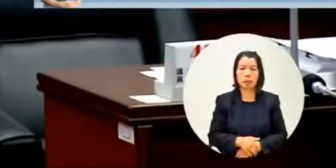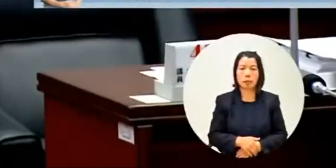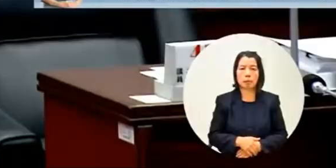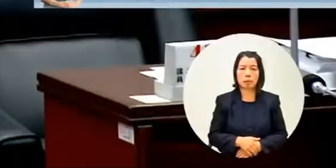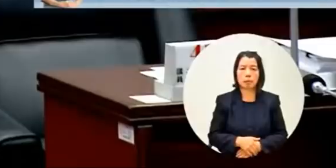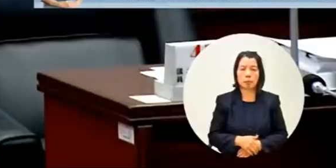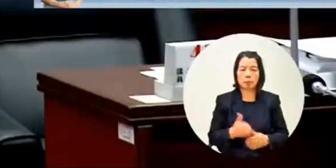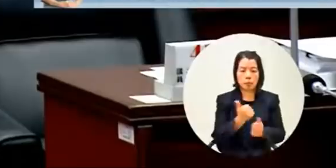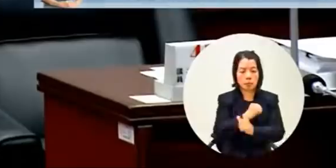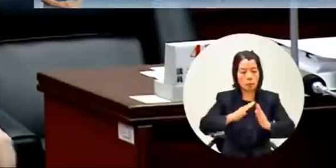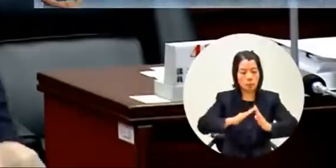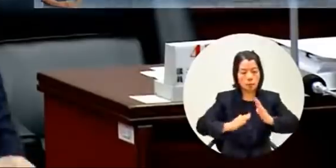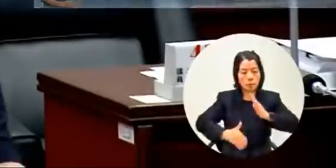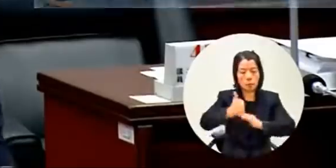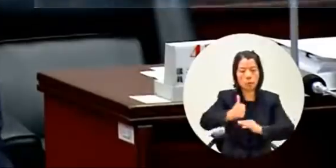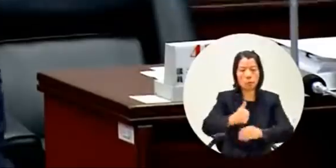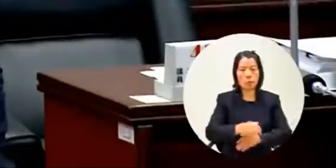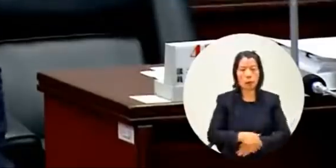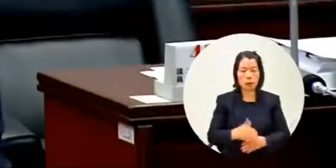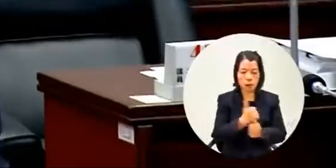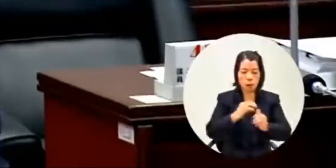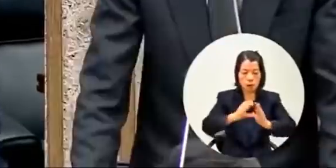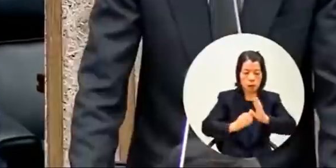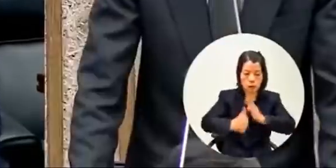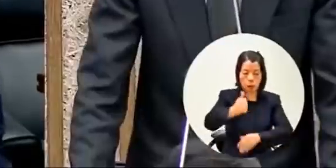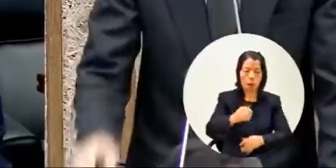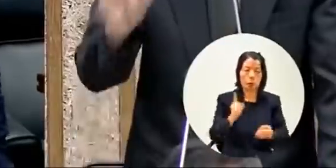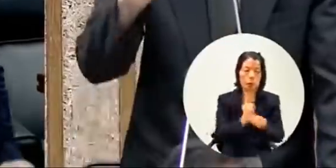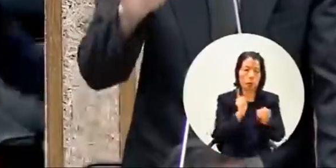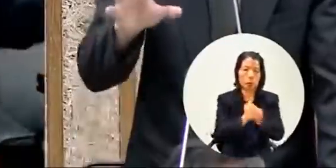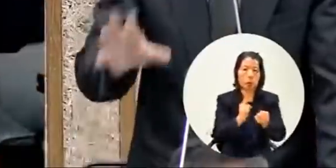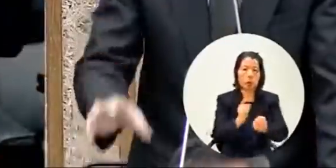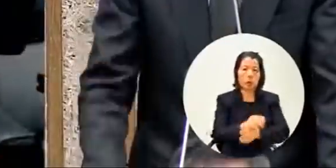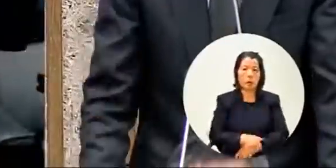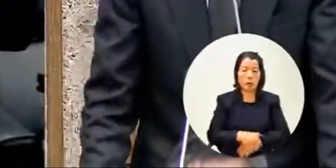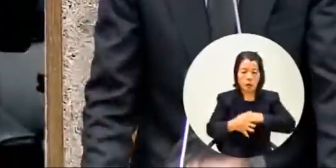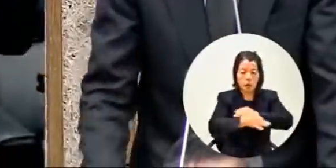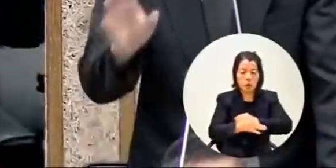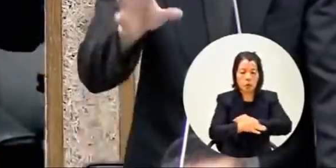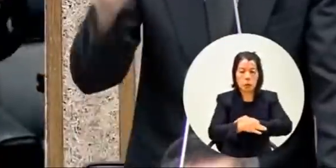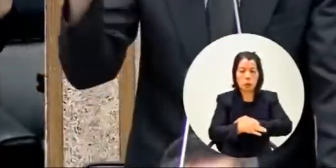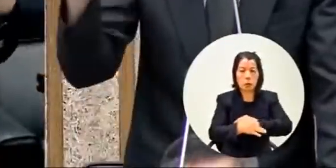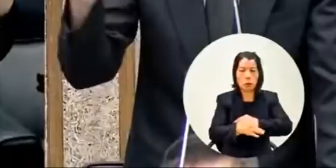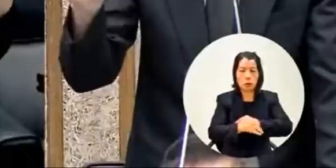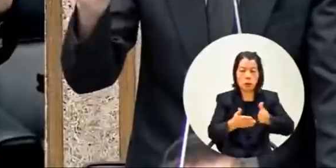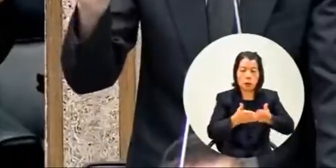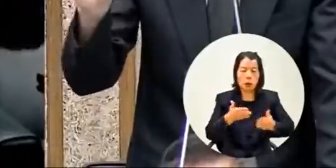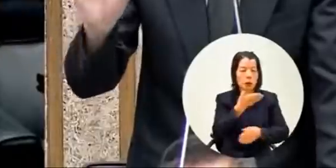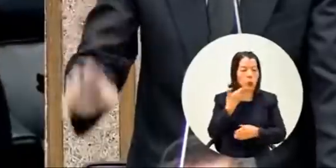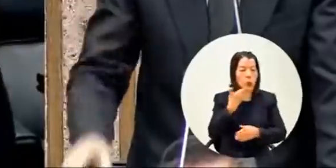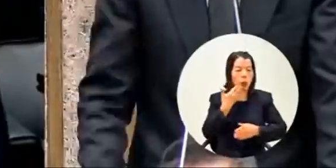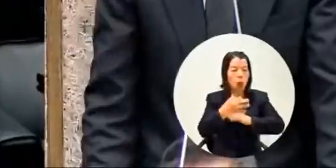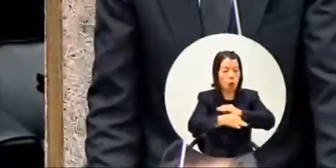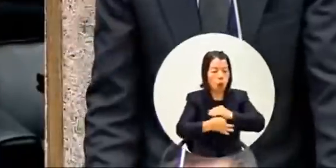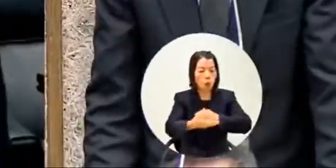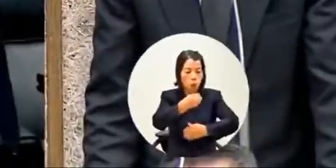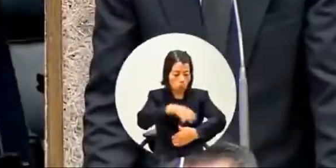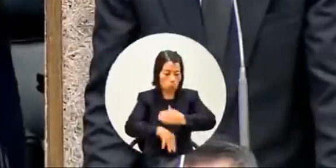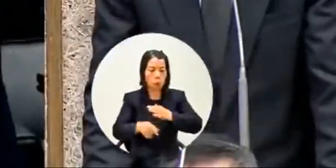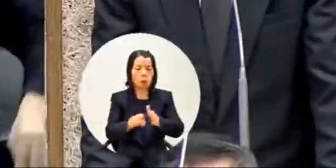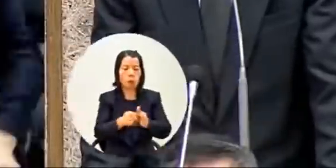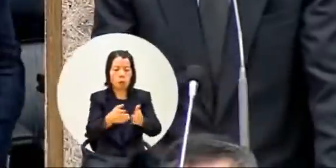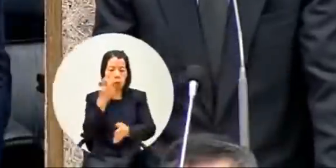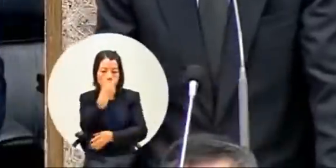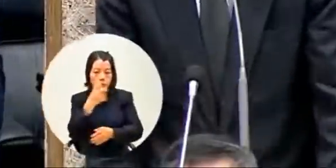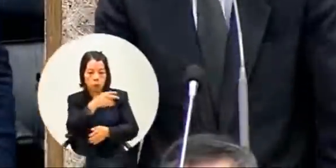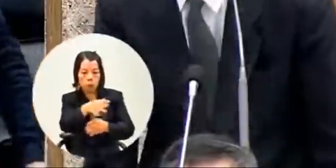办理这样答复。 是还是不是？ 对，因为图利罪的构成 是不是这样子？ 一定要有利益。 对，跟本席讲的一样。好， 检方一定要查到这个部分，